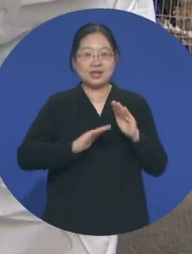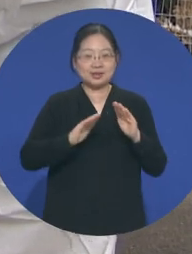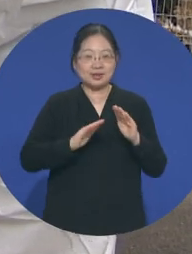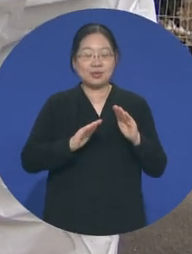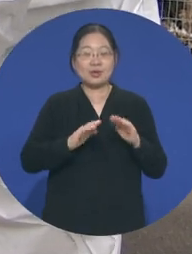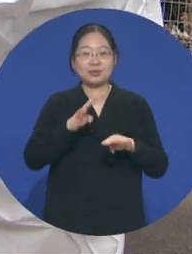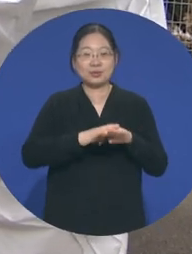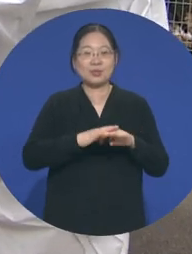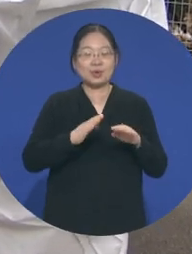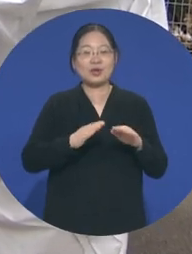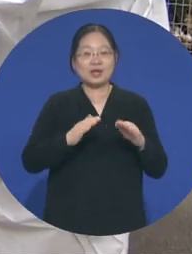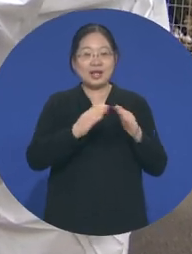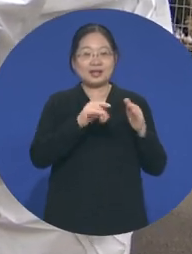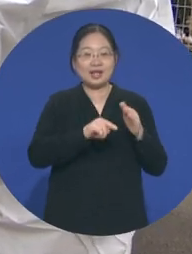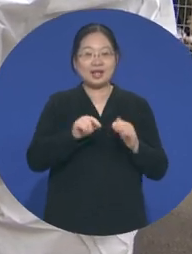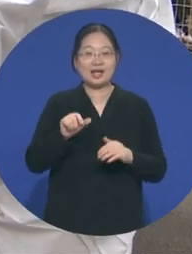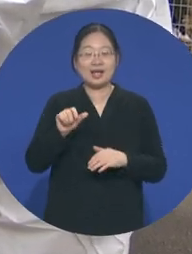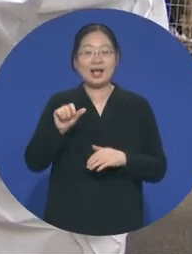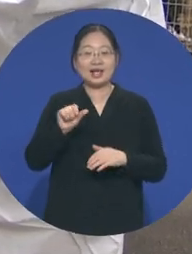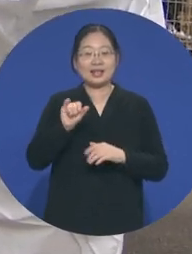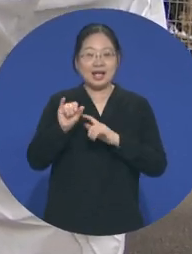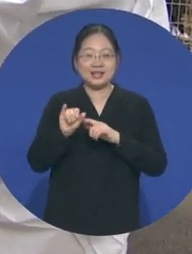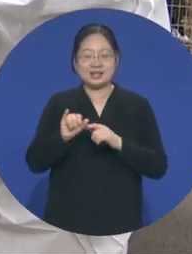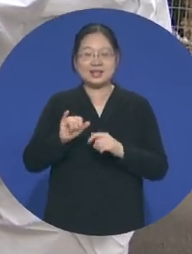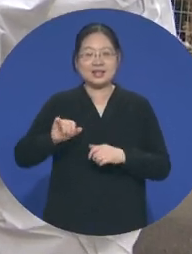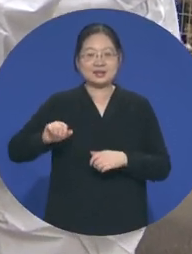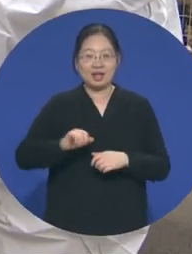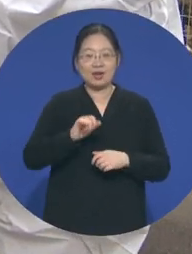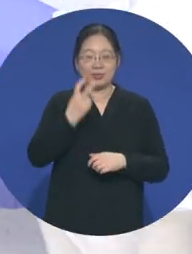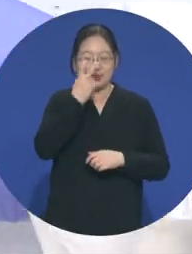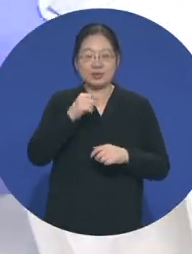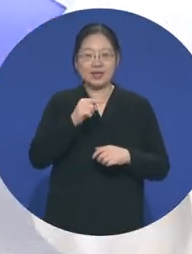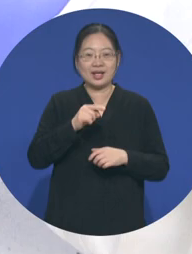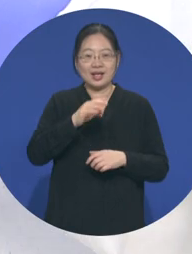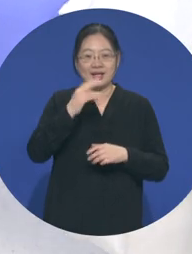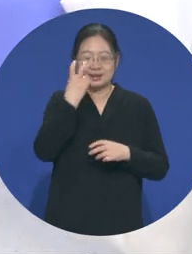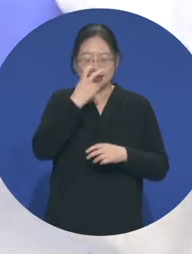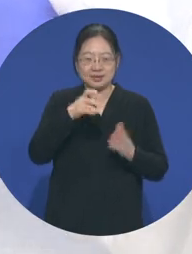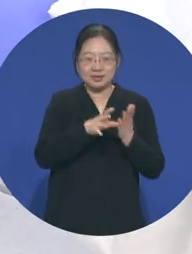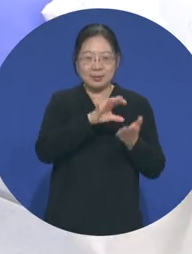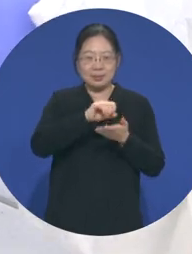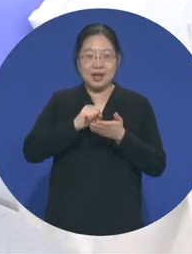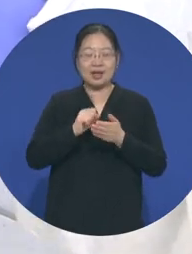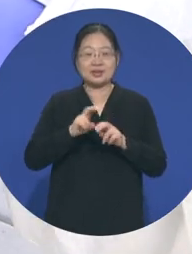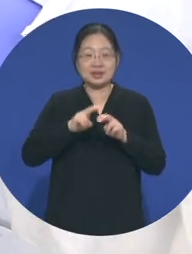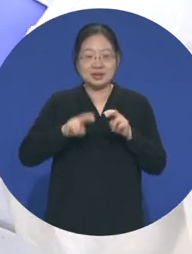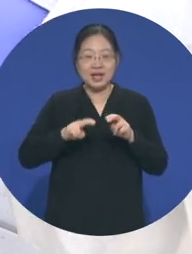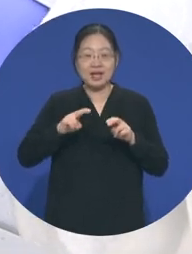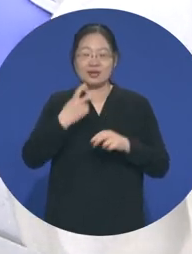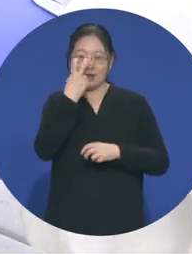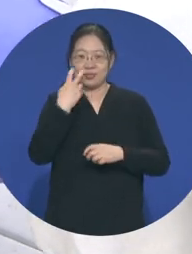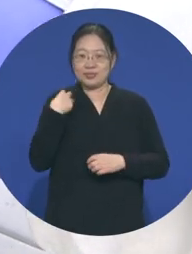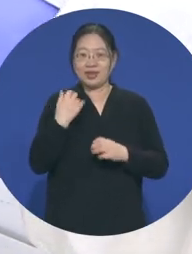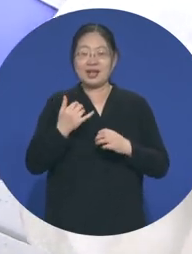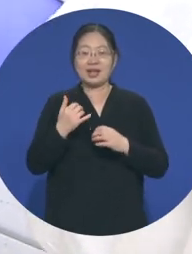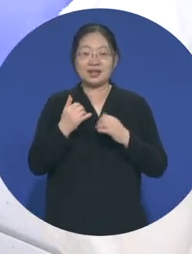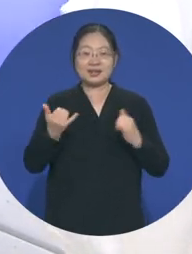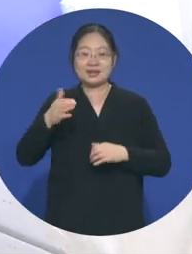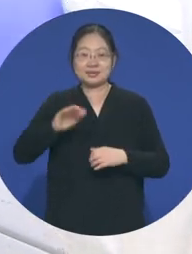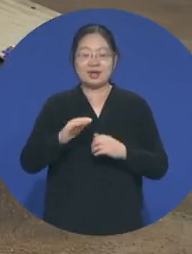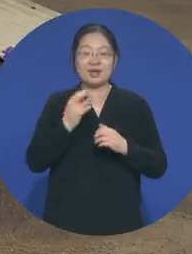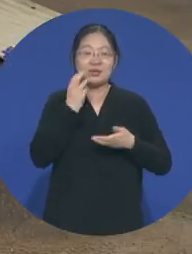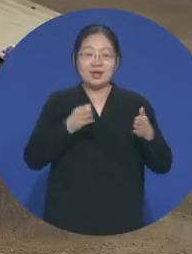농가에서 AI 바이러스 검사를 위해 시료를 채취하는 모습 이미 퇴직한 가축방역관이 경기도에서